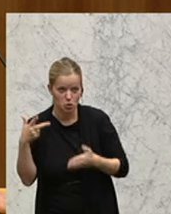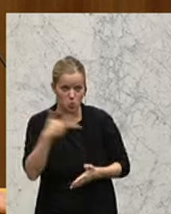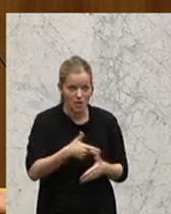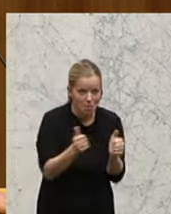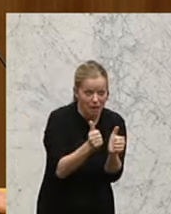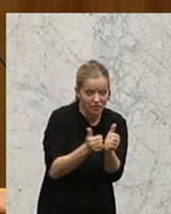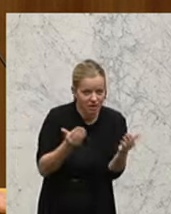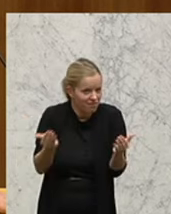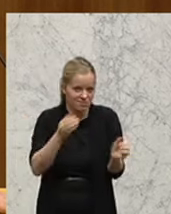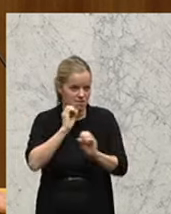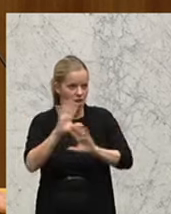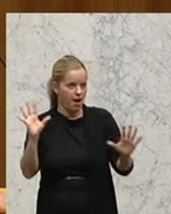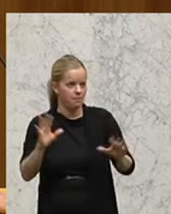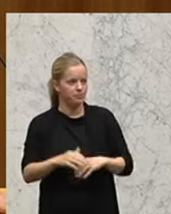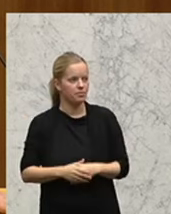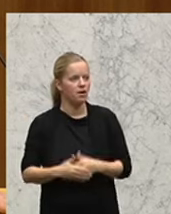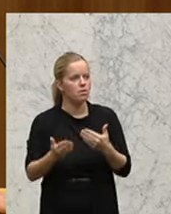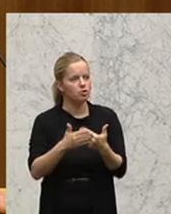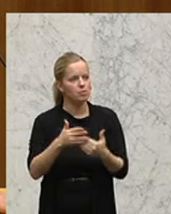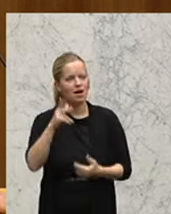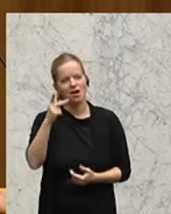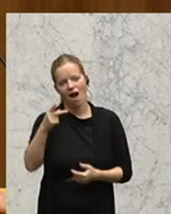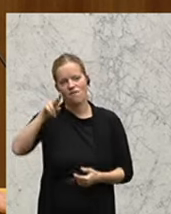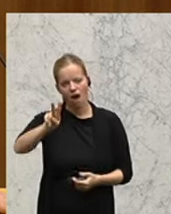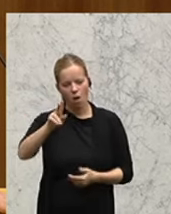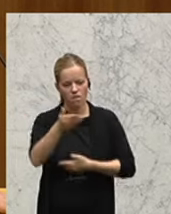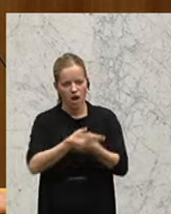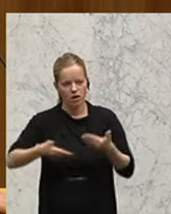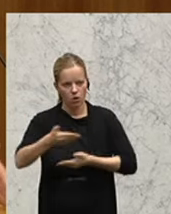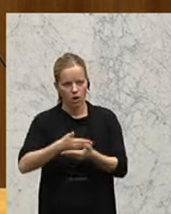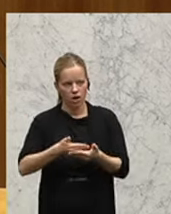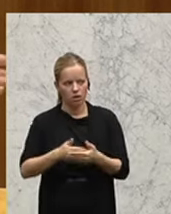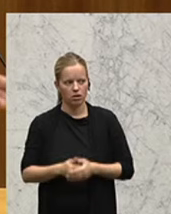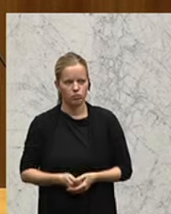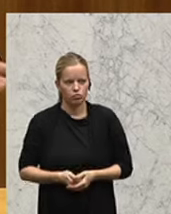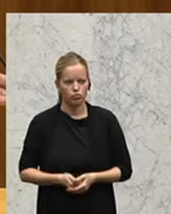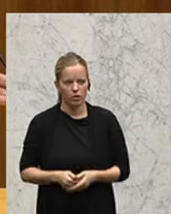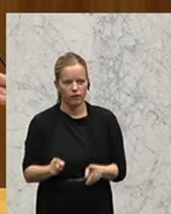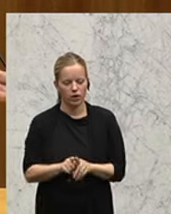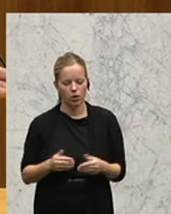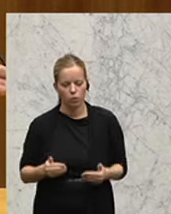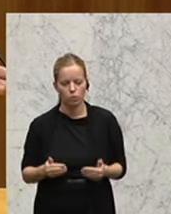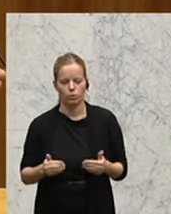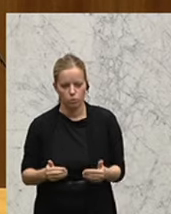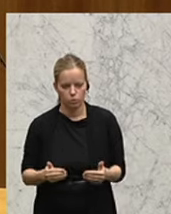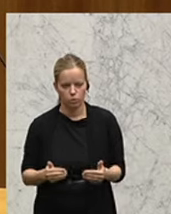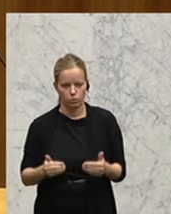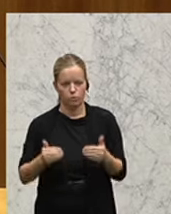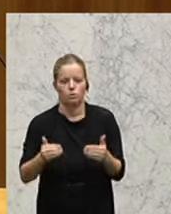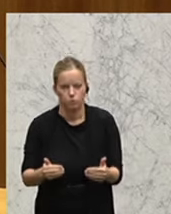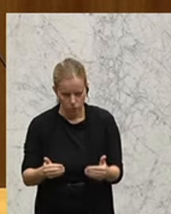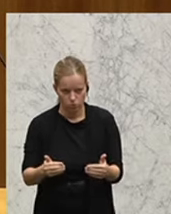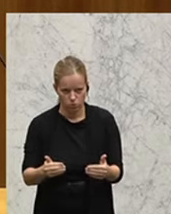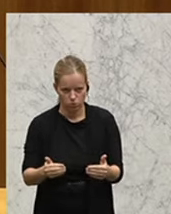wie wir mitbekommen haben, dass KV-Verhandlungen ins Stocken geraten, weil die darauf warten, ob vielleicht die Regierung was macht bei der sechsten